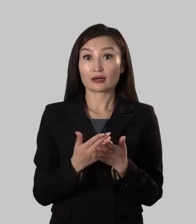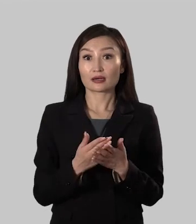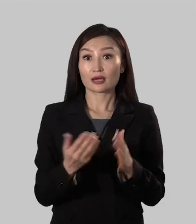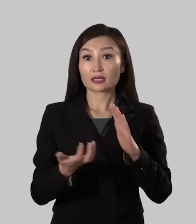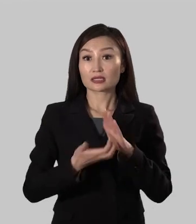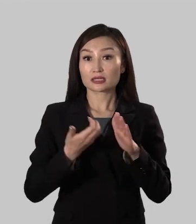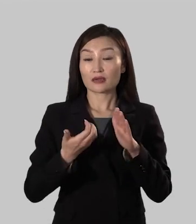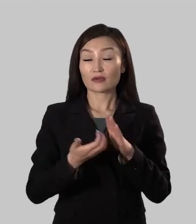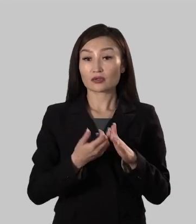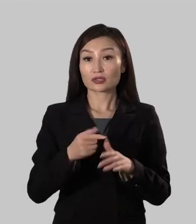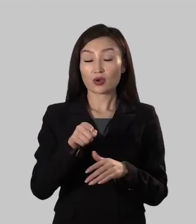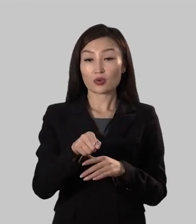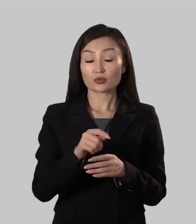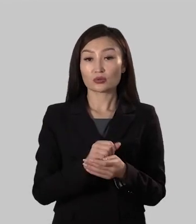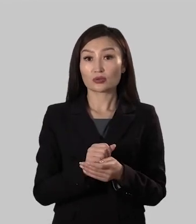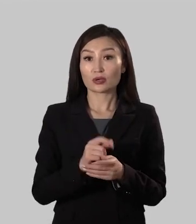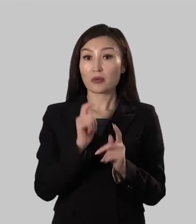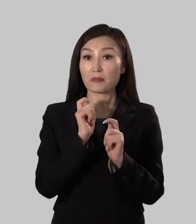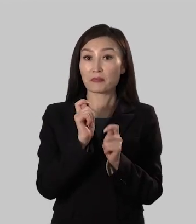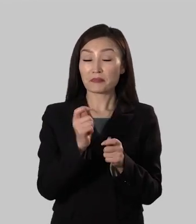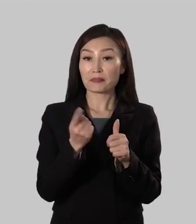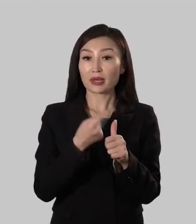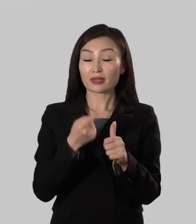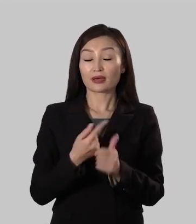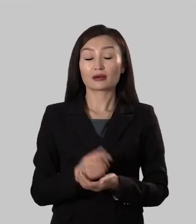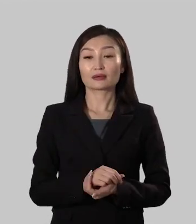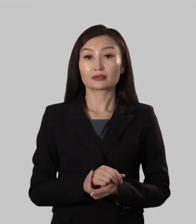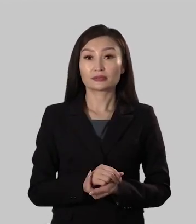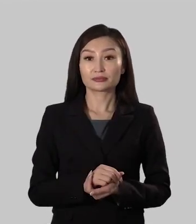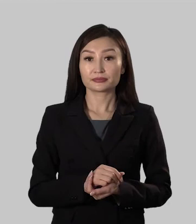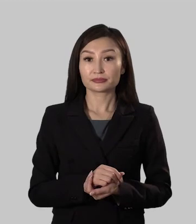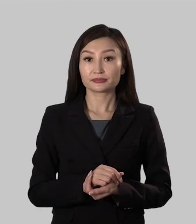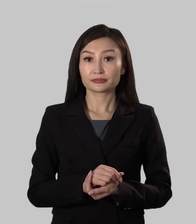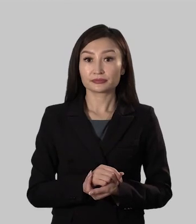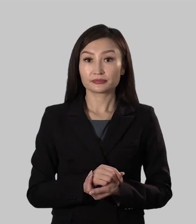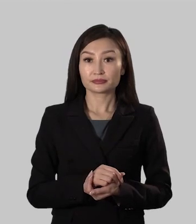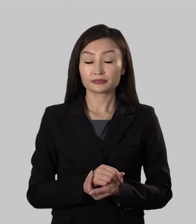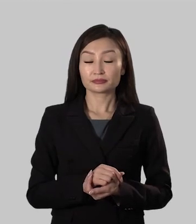ярок. Зовется он подарок.